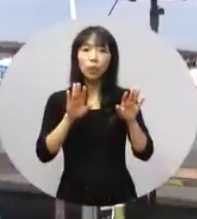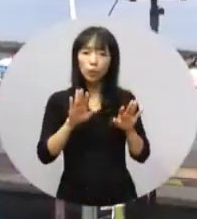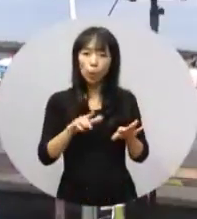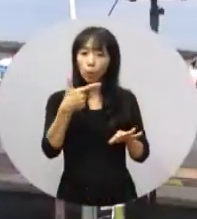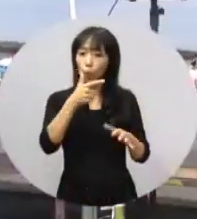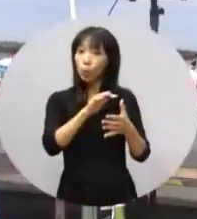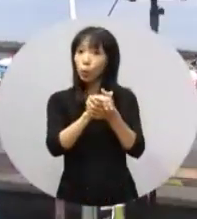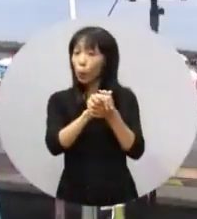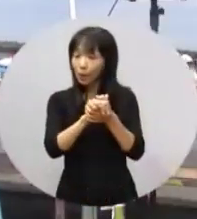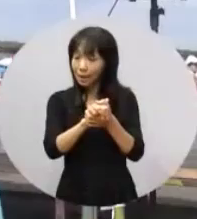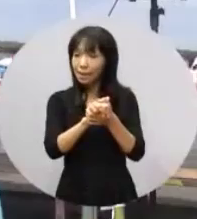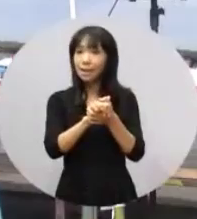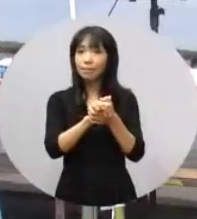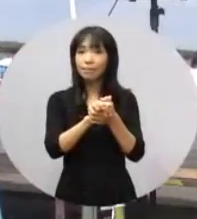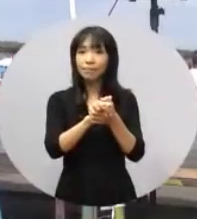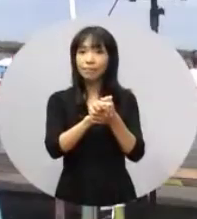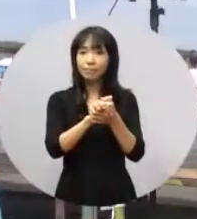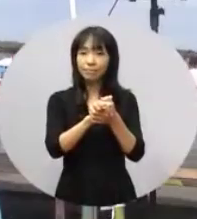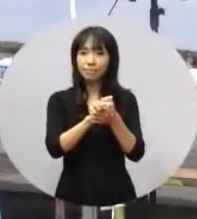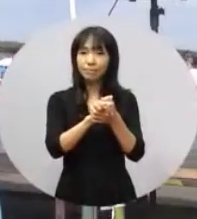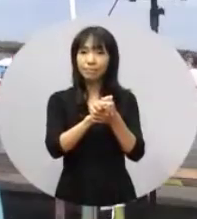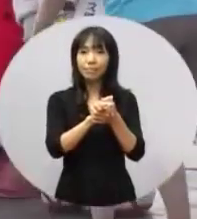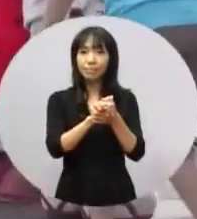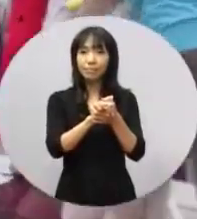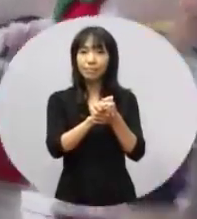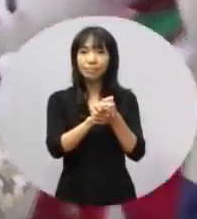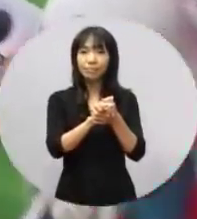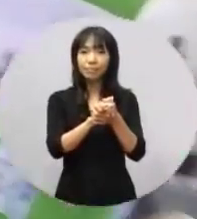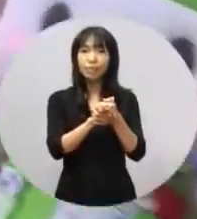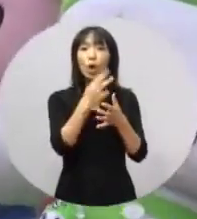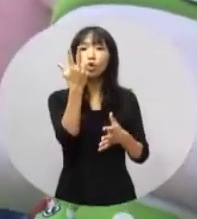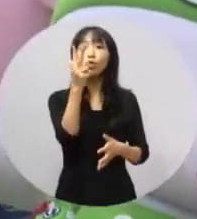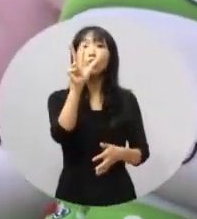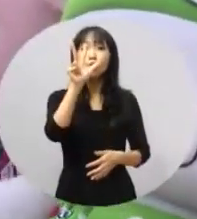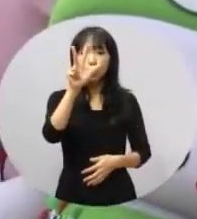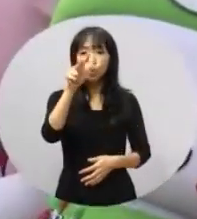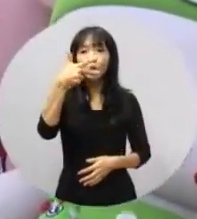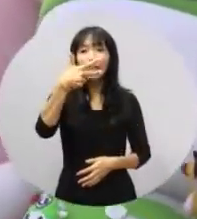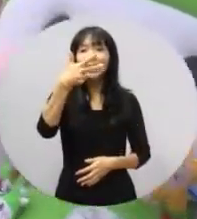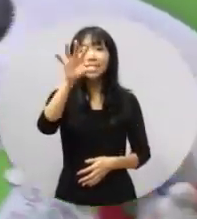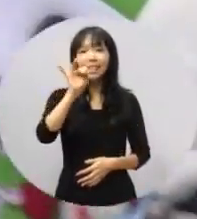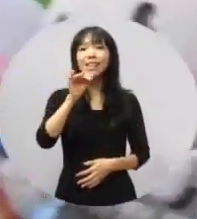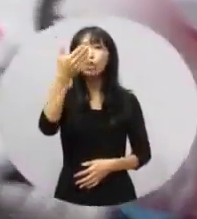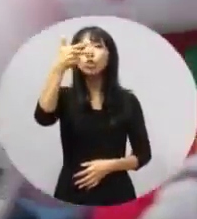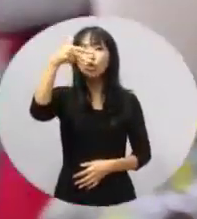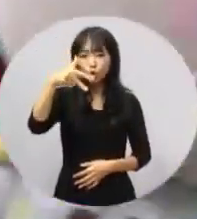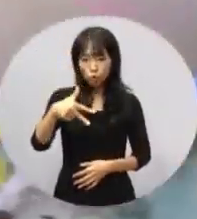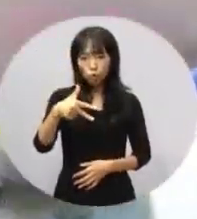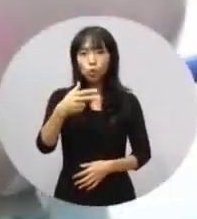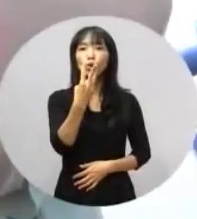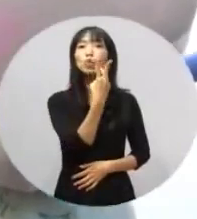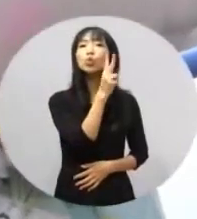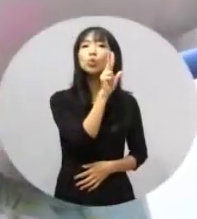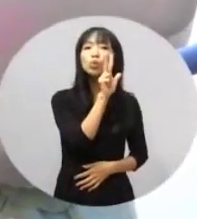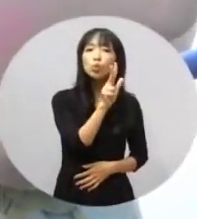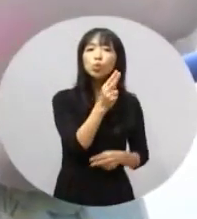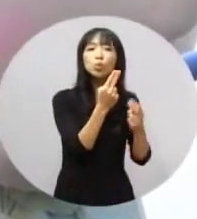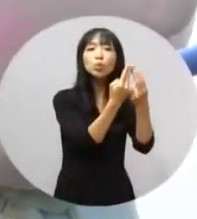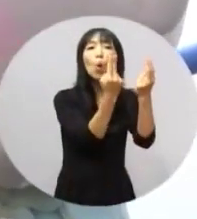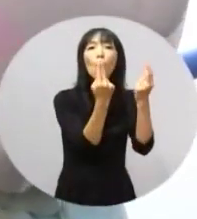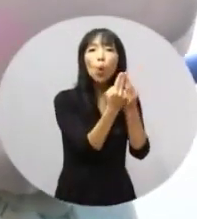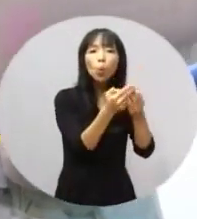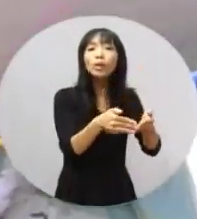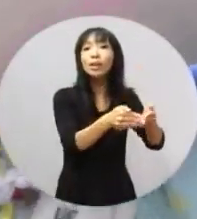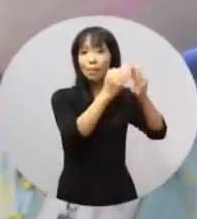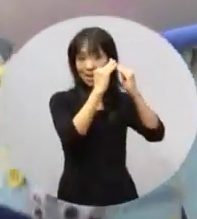お友達たち英独体でゆる6という通称でゆるとというと決闘しまし